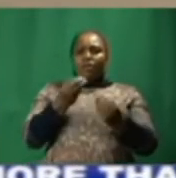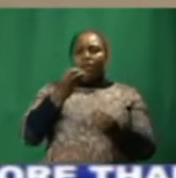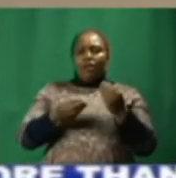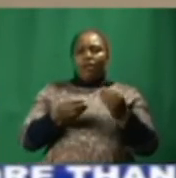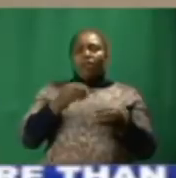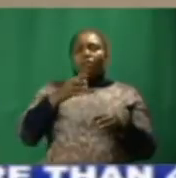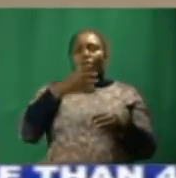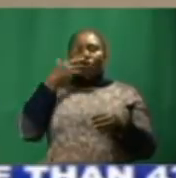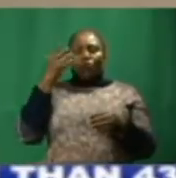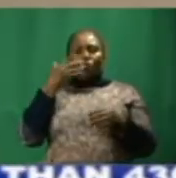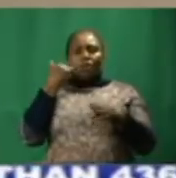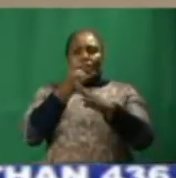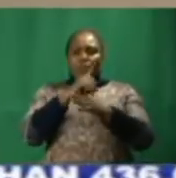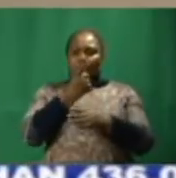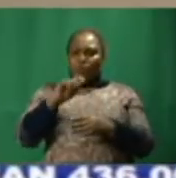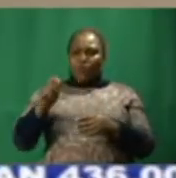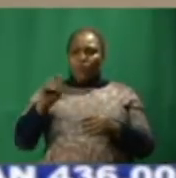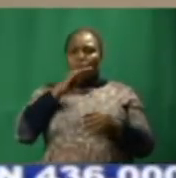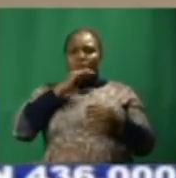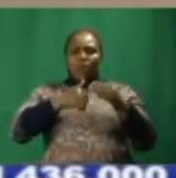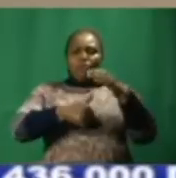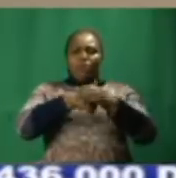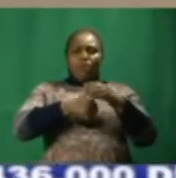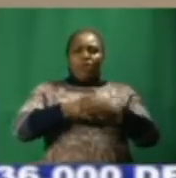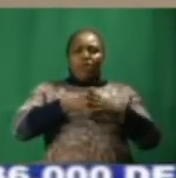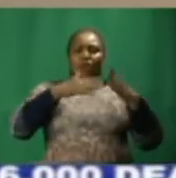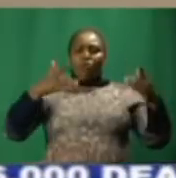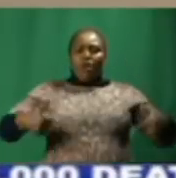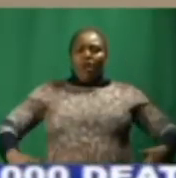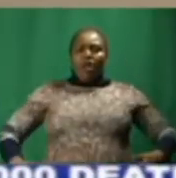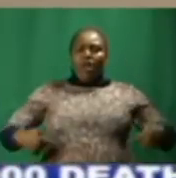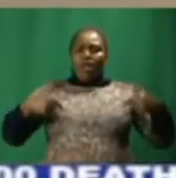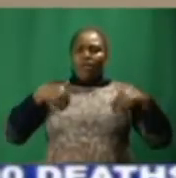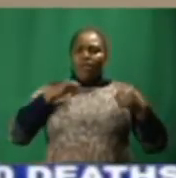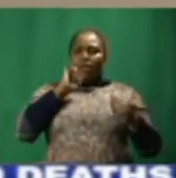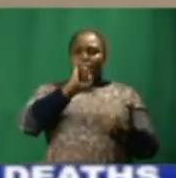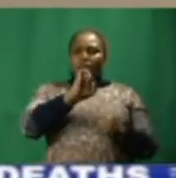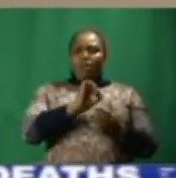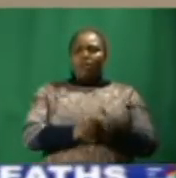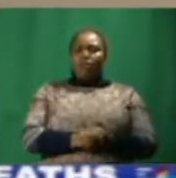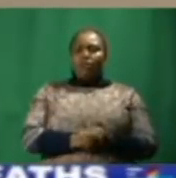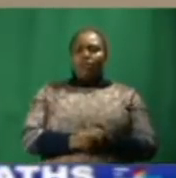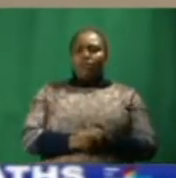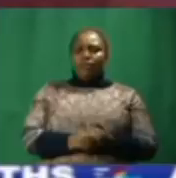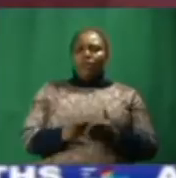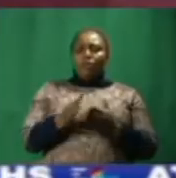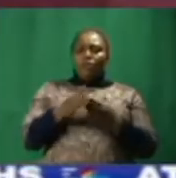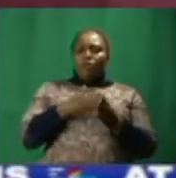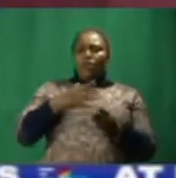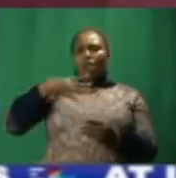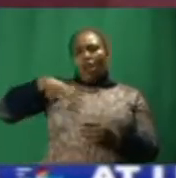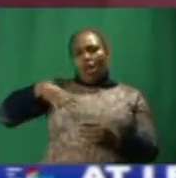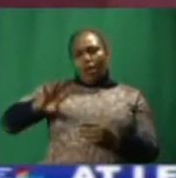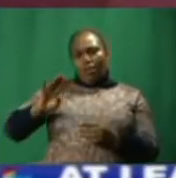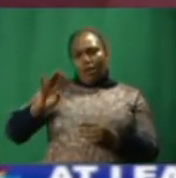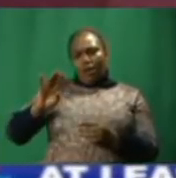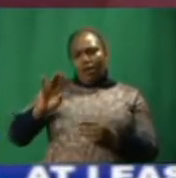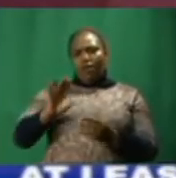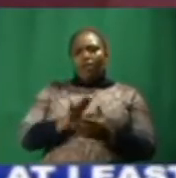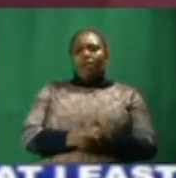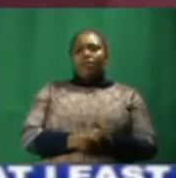kakhulu empilweni yabo because labanye batinhloko talamakhaya sivile nabo